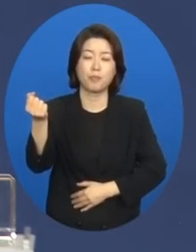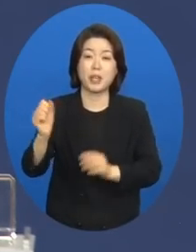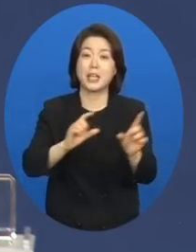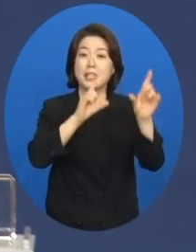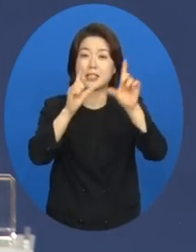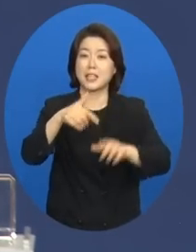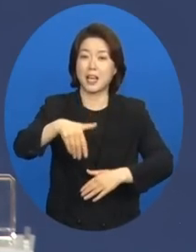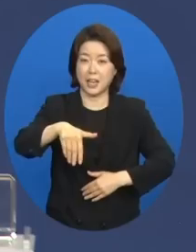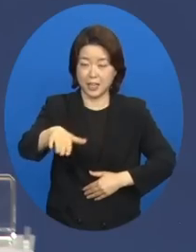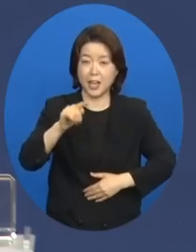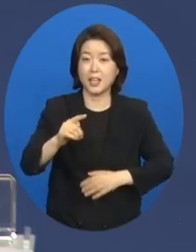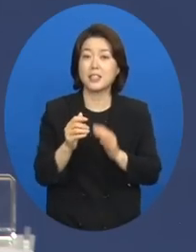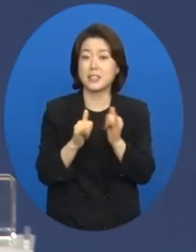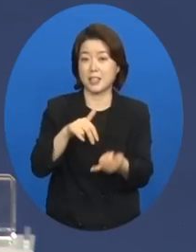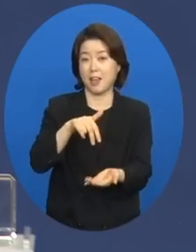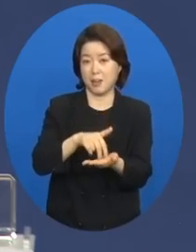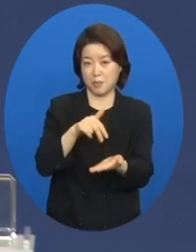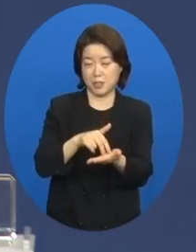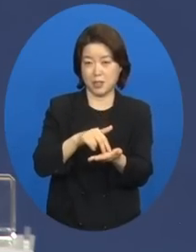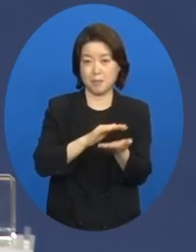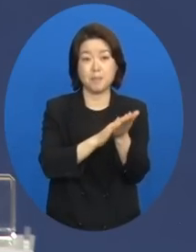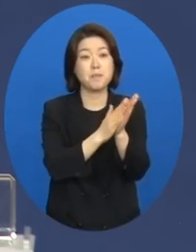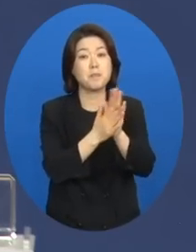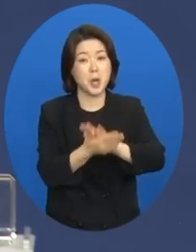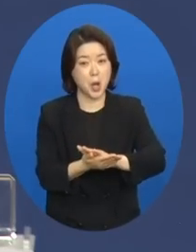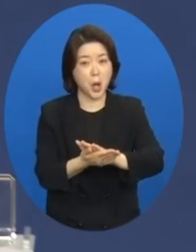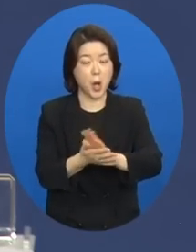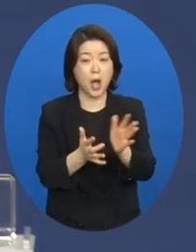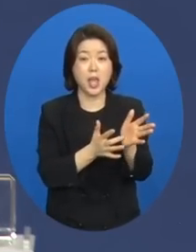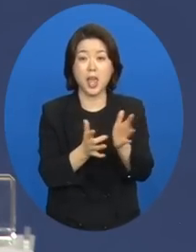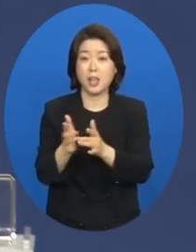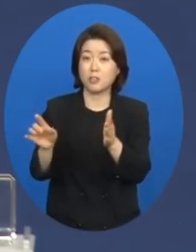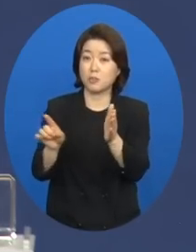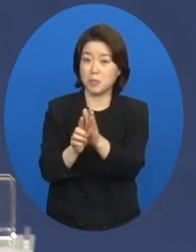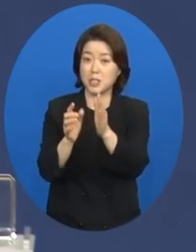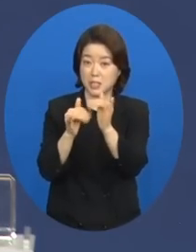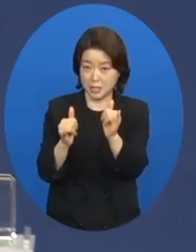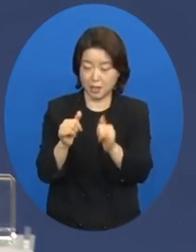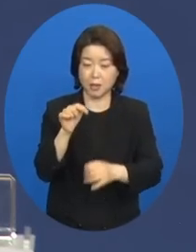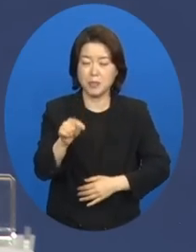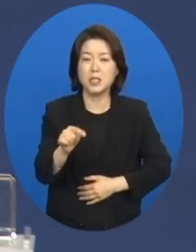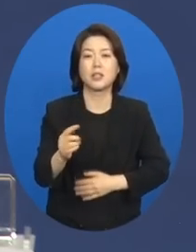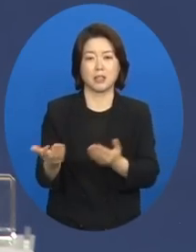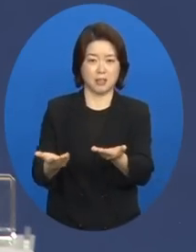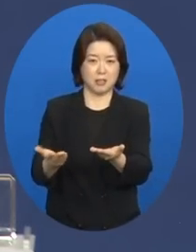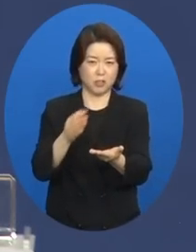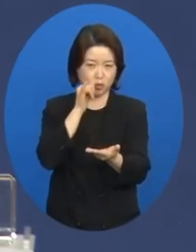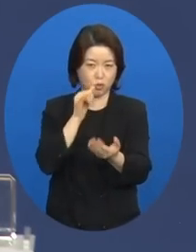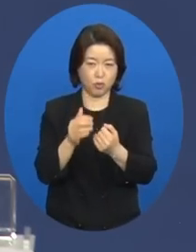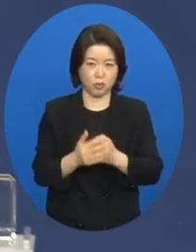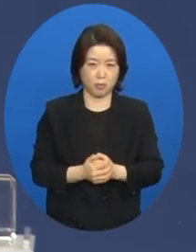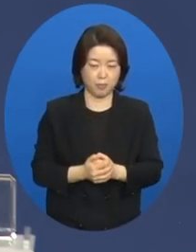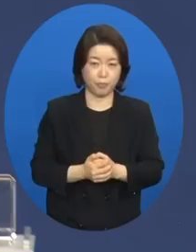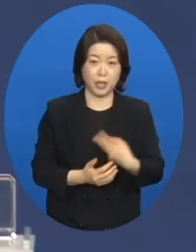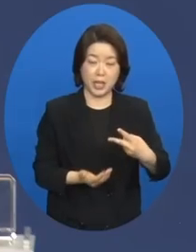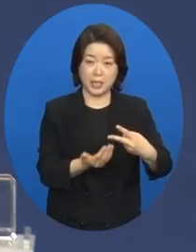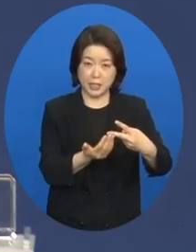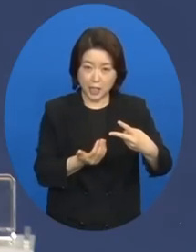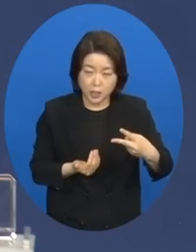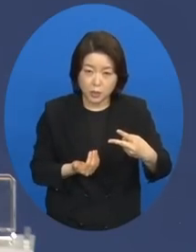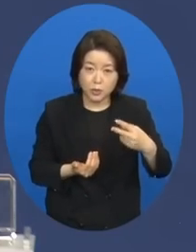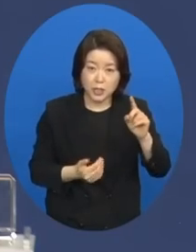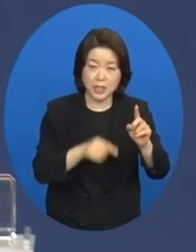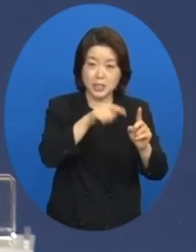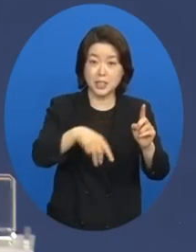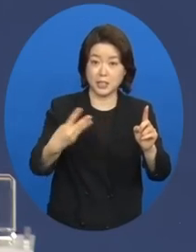살아가는 이런 사람으로 변화된 그리스도인은 바로 이 일이죠. 그래 데살로니가 선서 1장 3절에도요